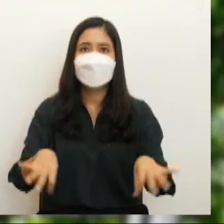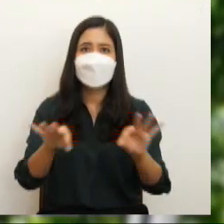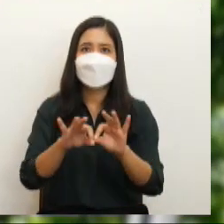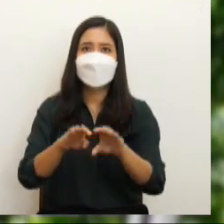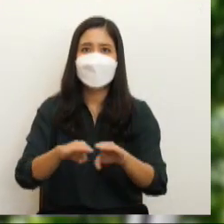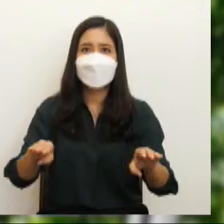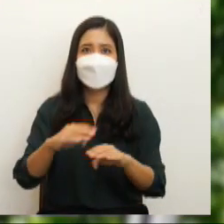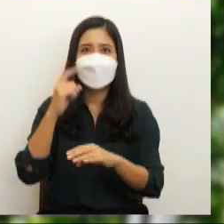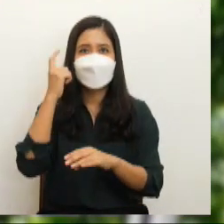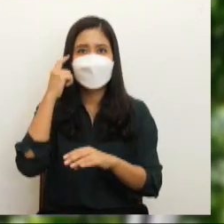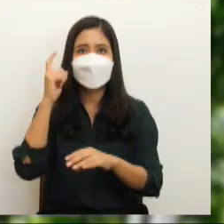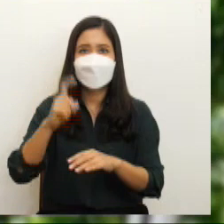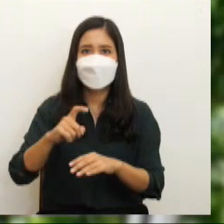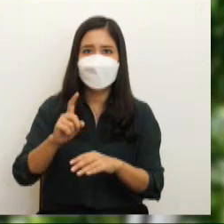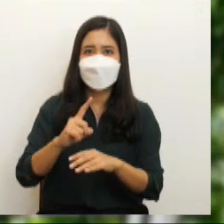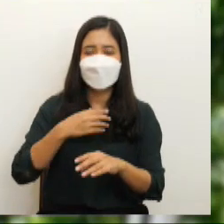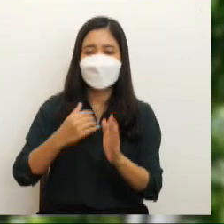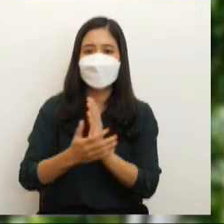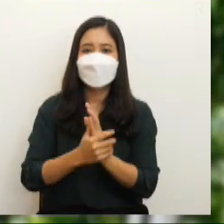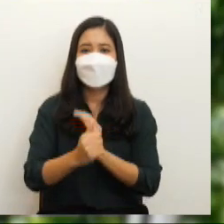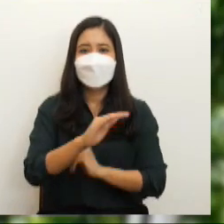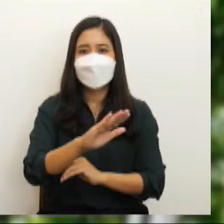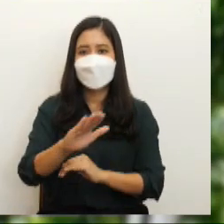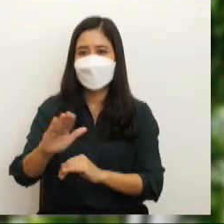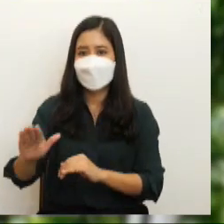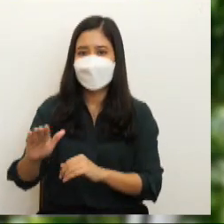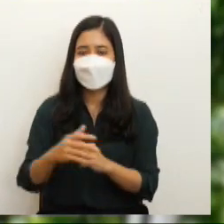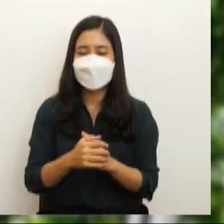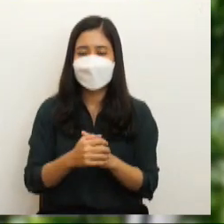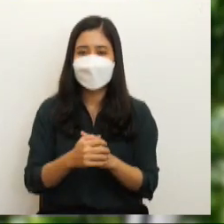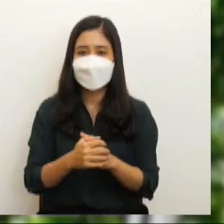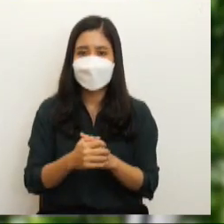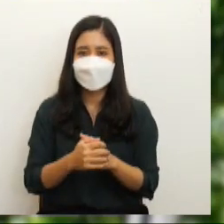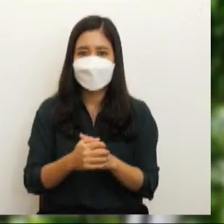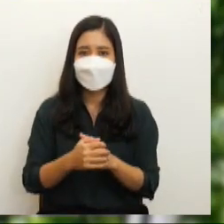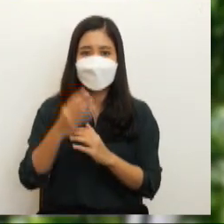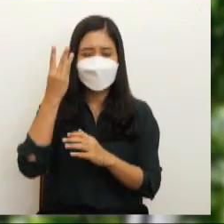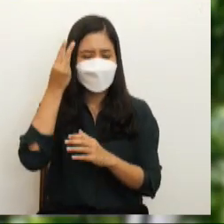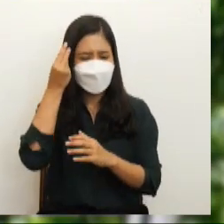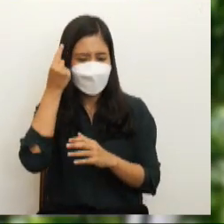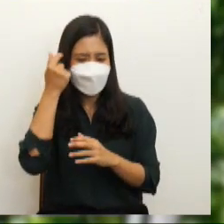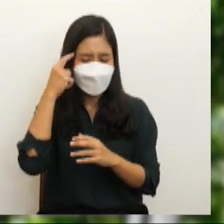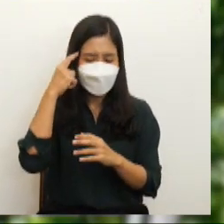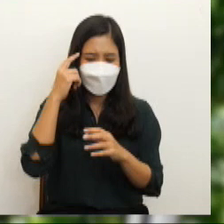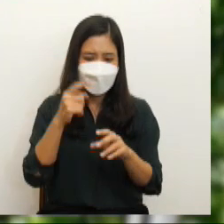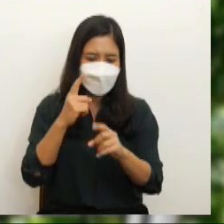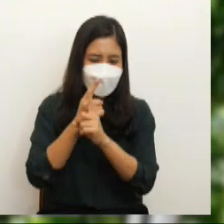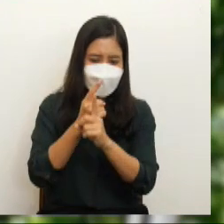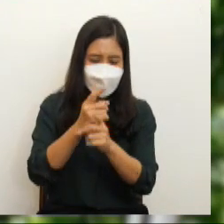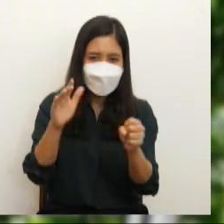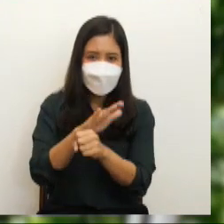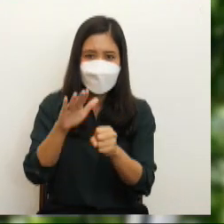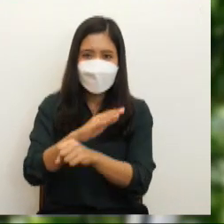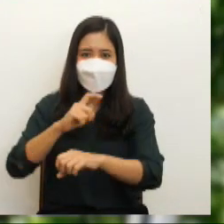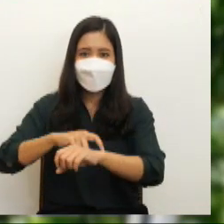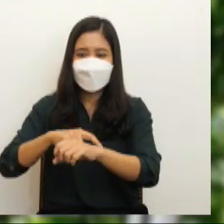ท่านเลือกทำเท่าที่จำเป็นแล้วก็ไม่ต้องเครียดกับการว่าต้องเต็มเวลาการเรียนการส